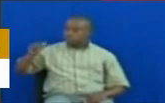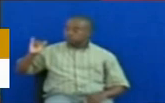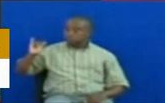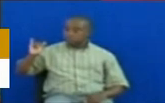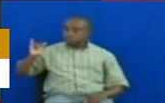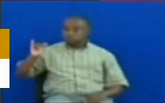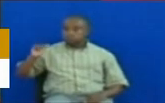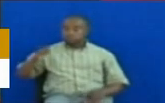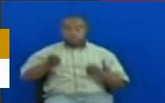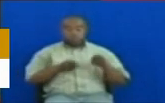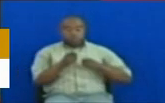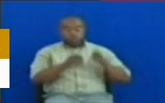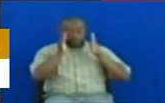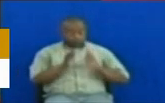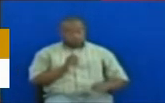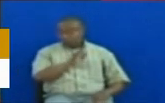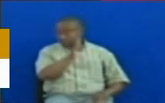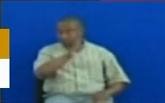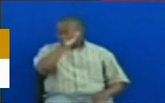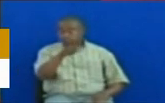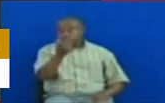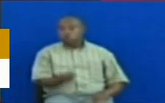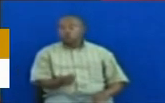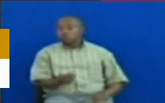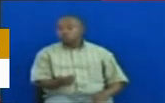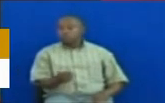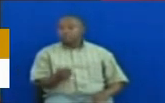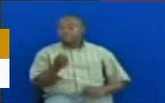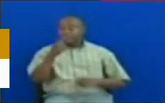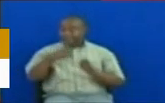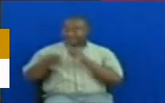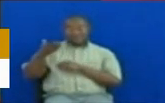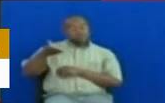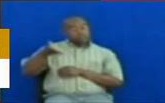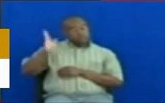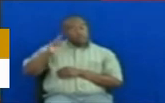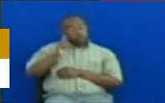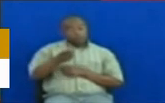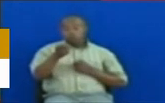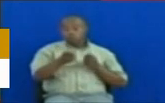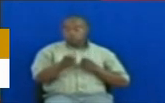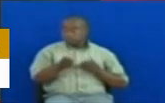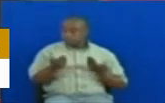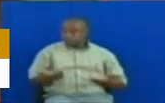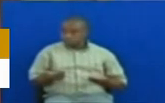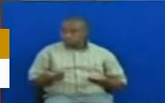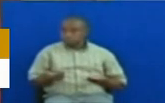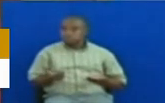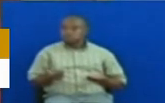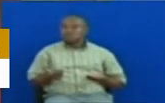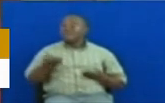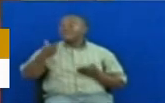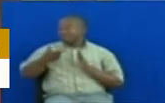hapa. Tuna madirector general hata katika serikali yetu ambao wanabeba idara kubwa tu, director general